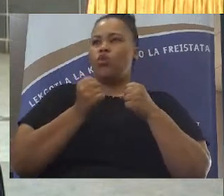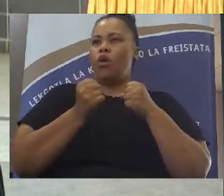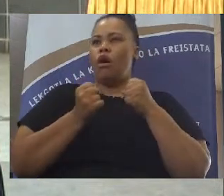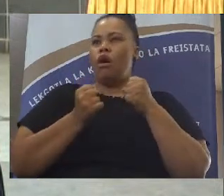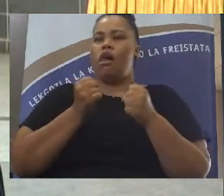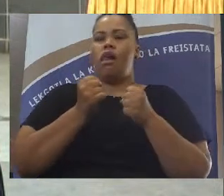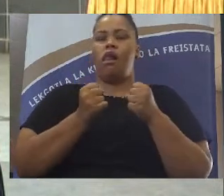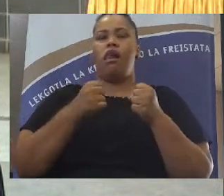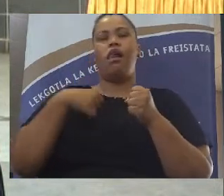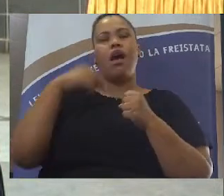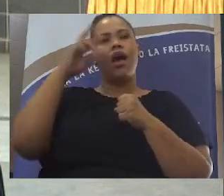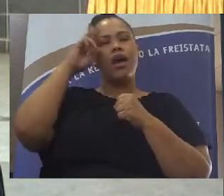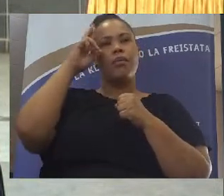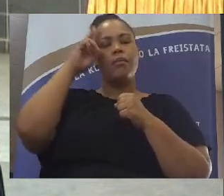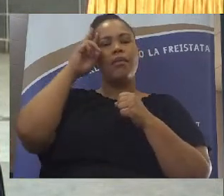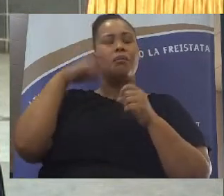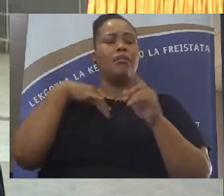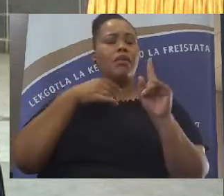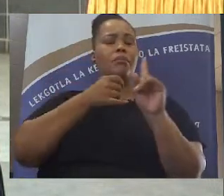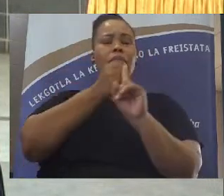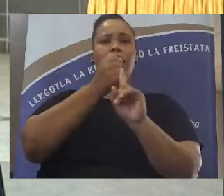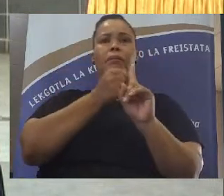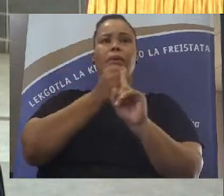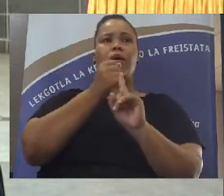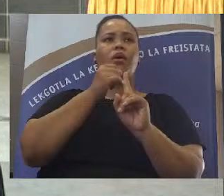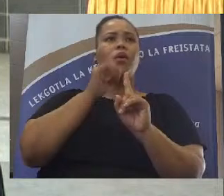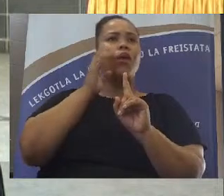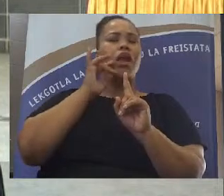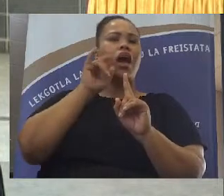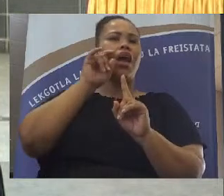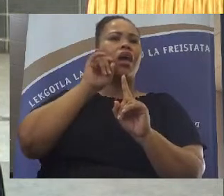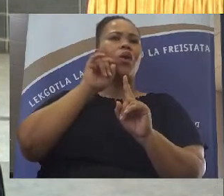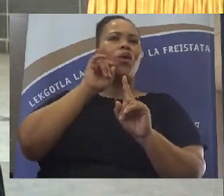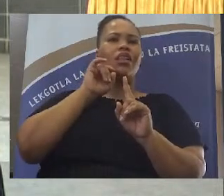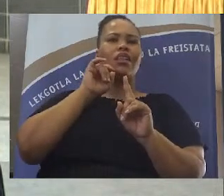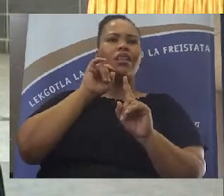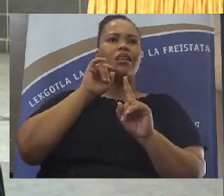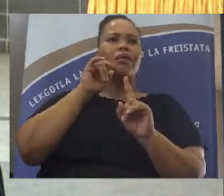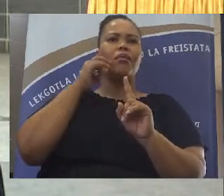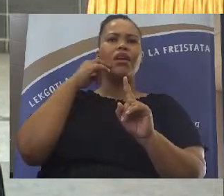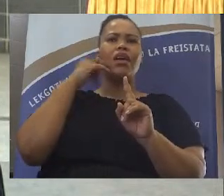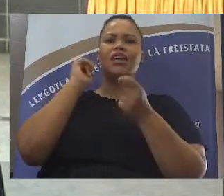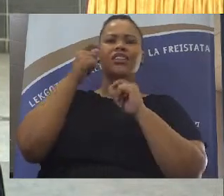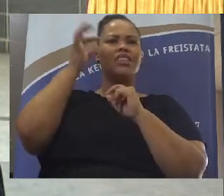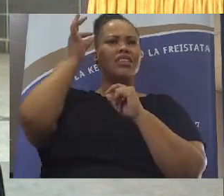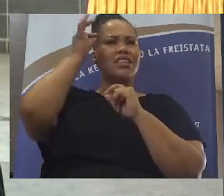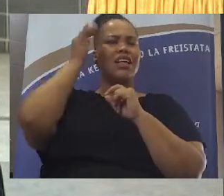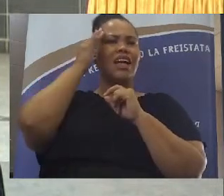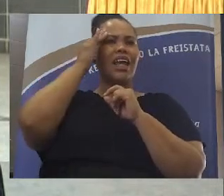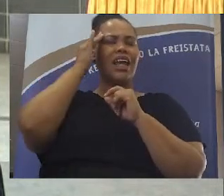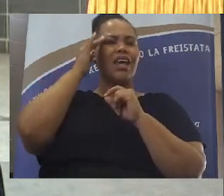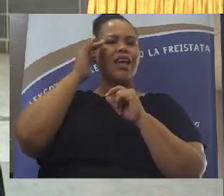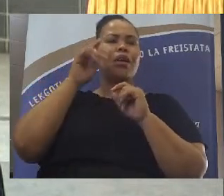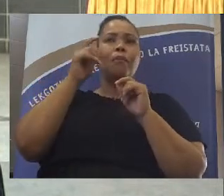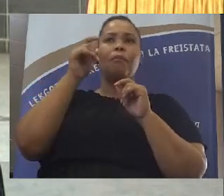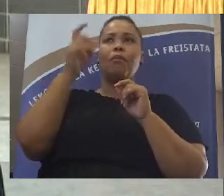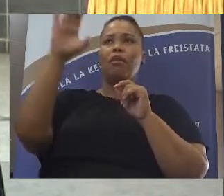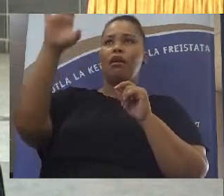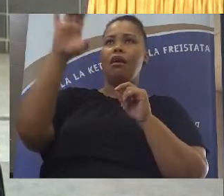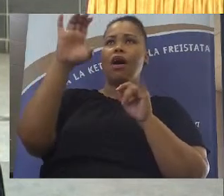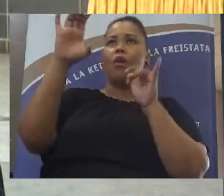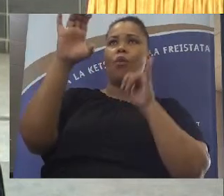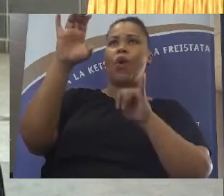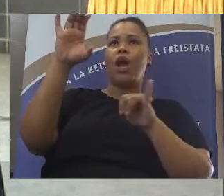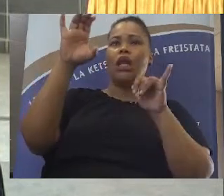Ek kan onthou ek beklei al van 'n jong man af, ek raak al grys. Ons wag vir funding. Ek is